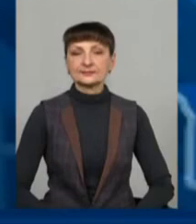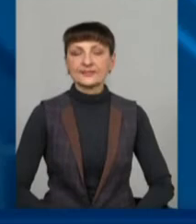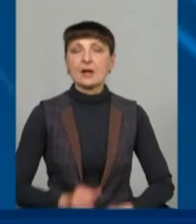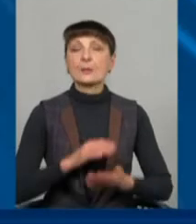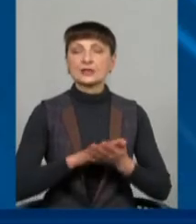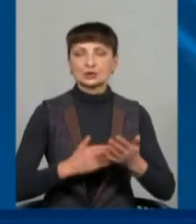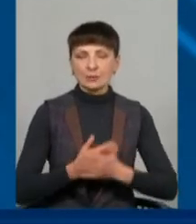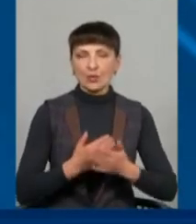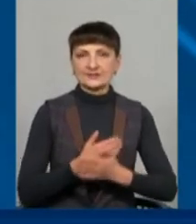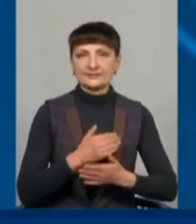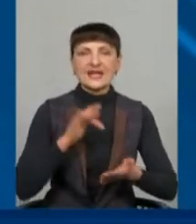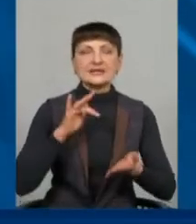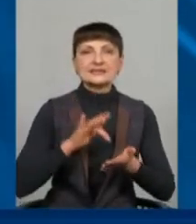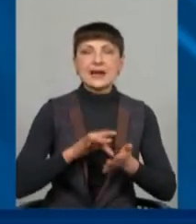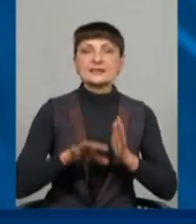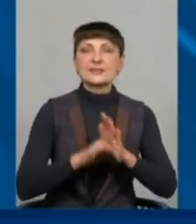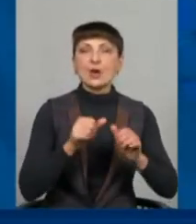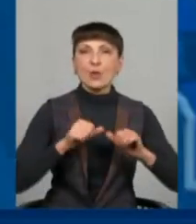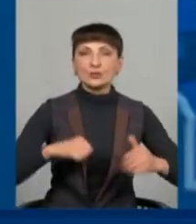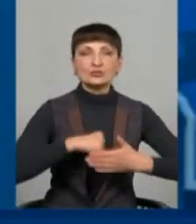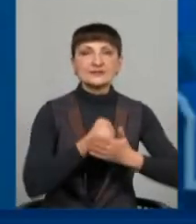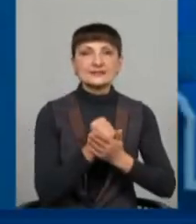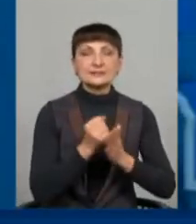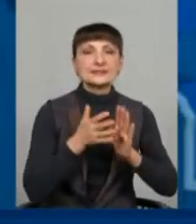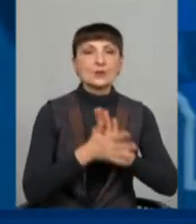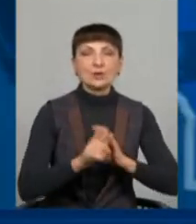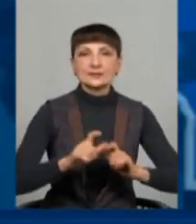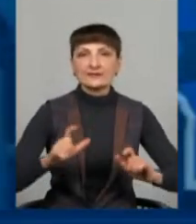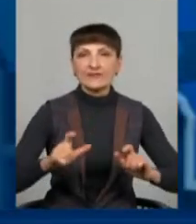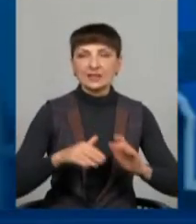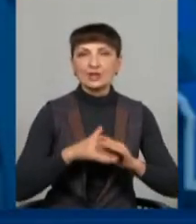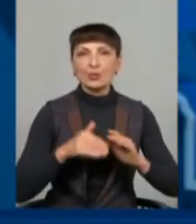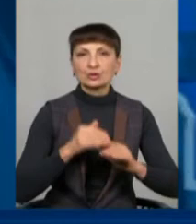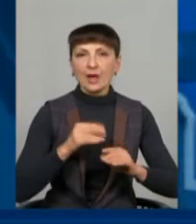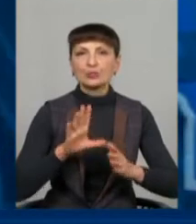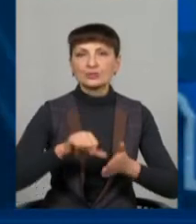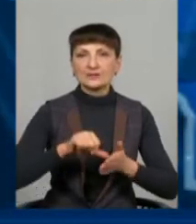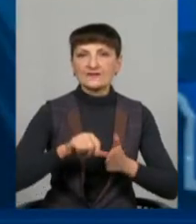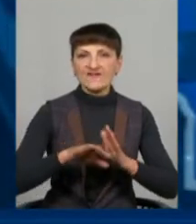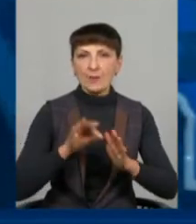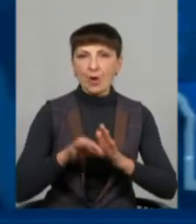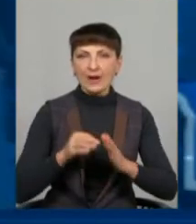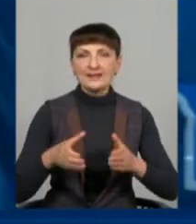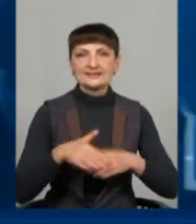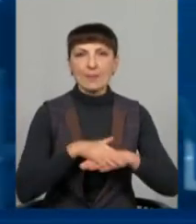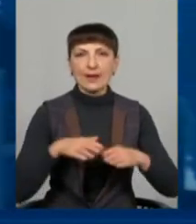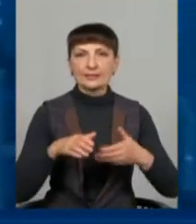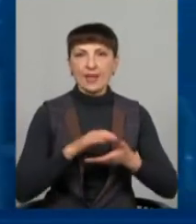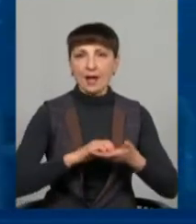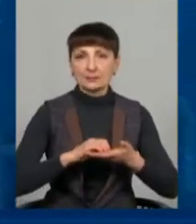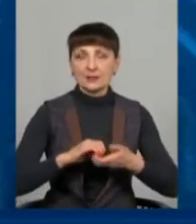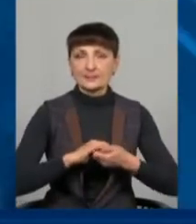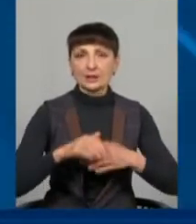Продолжаем выпуск. Центр Сберком утвердил расходы кандидатов в депутаты Мажилиса парламента от Ассамблеи народа Казахстана. Как